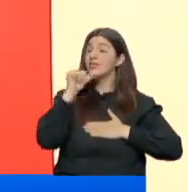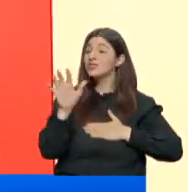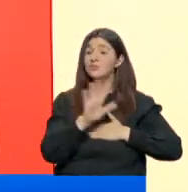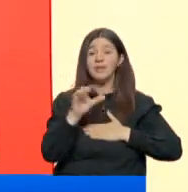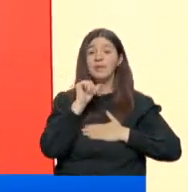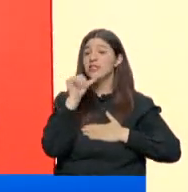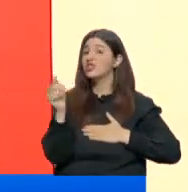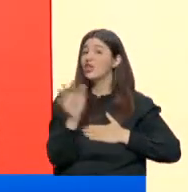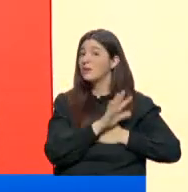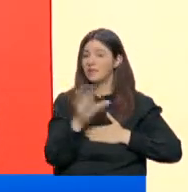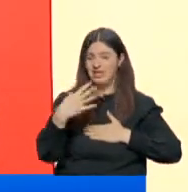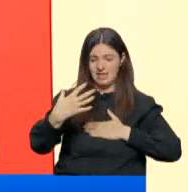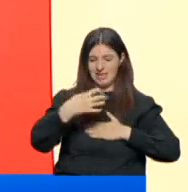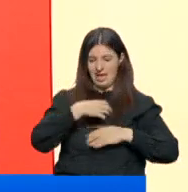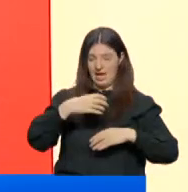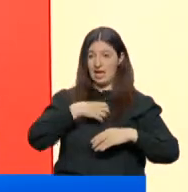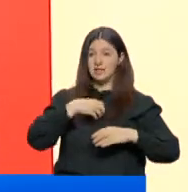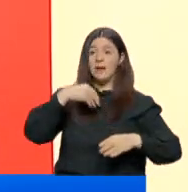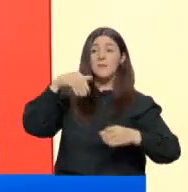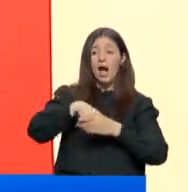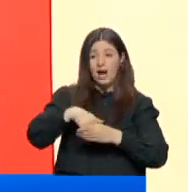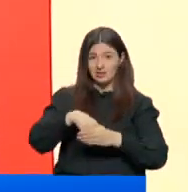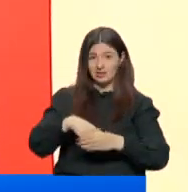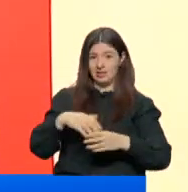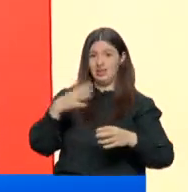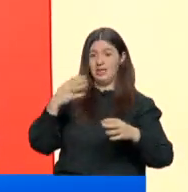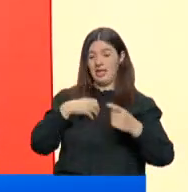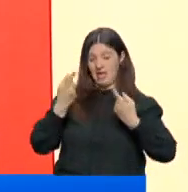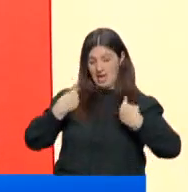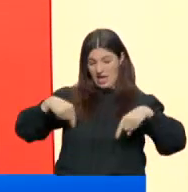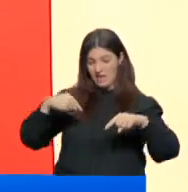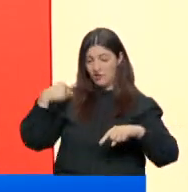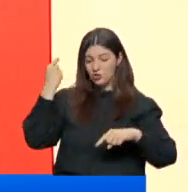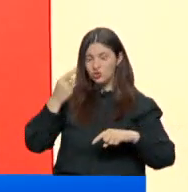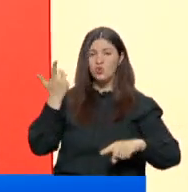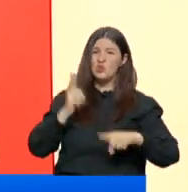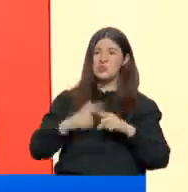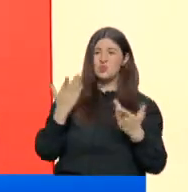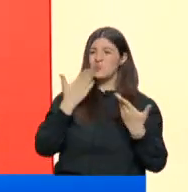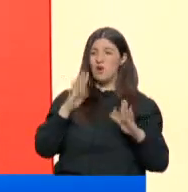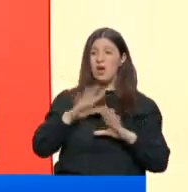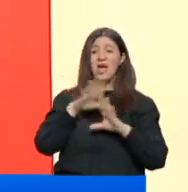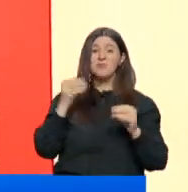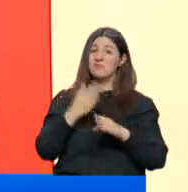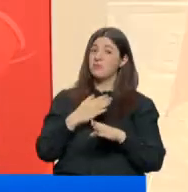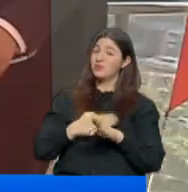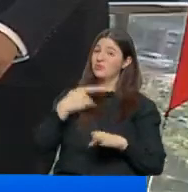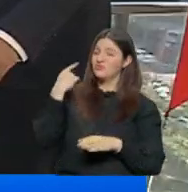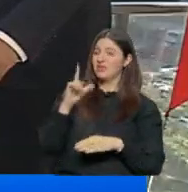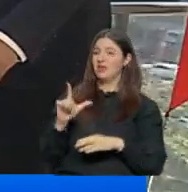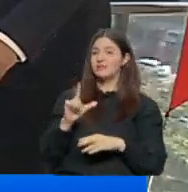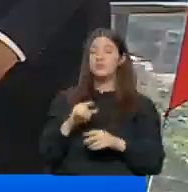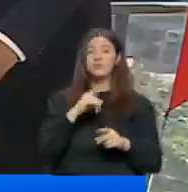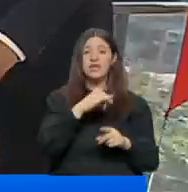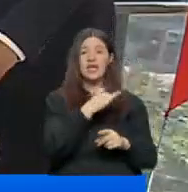kimsenin ama hiç kimsenin kendisini, partisini, kendi etrafını düşünme lüksü yok. Şu hepimizin memlekete düşünmesi lazım. Şu anda